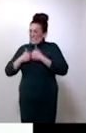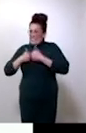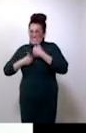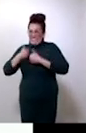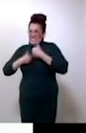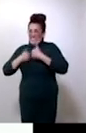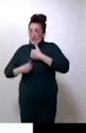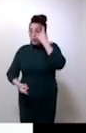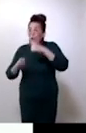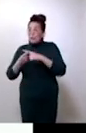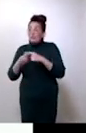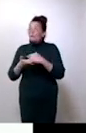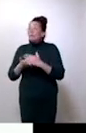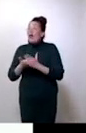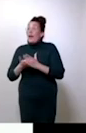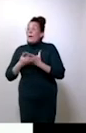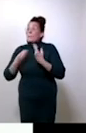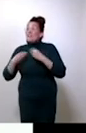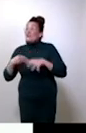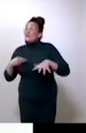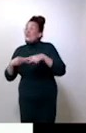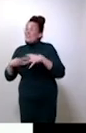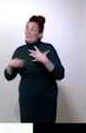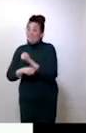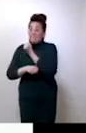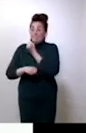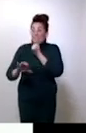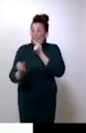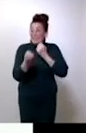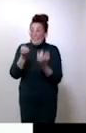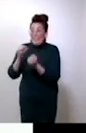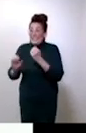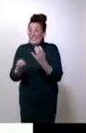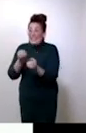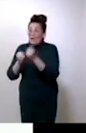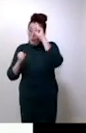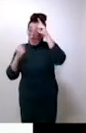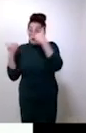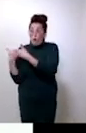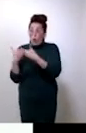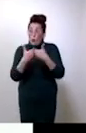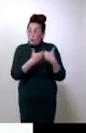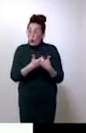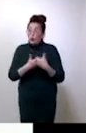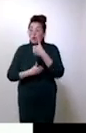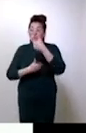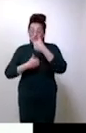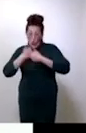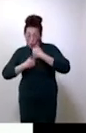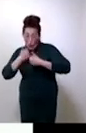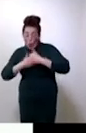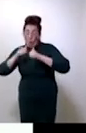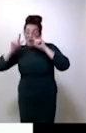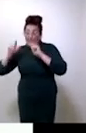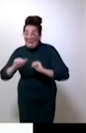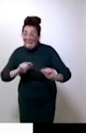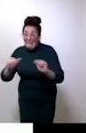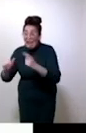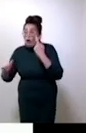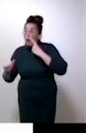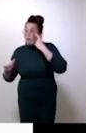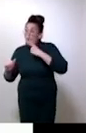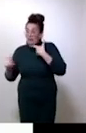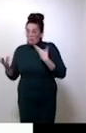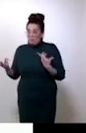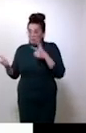marché, les unes par rapport aux autres, face à une demande existante. L'aspect concurrentiel, il devient donc omniprésent et se joue en premier lieu